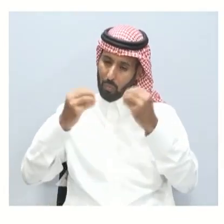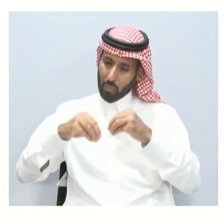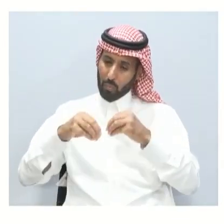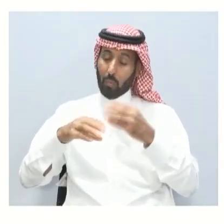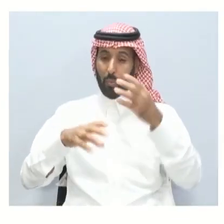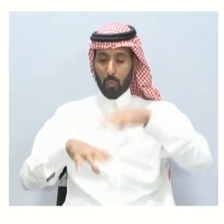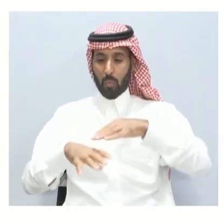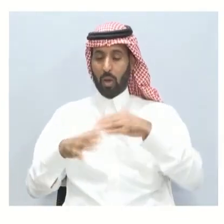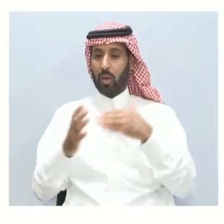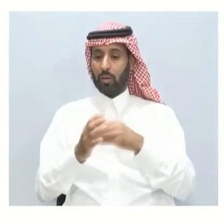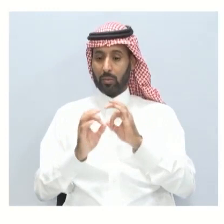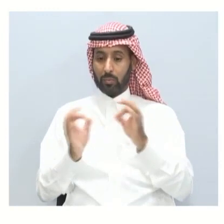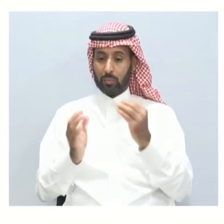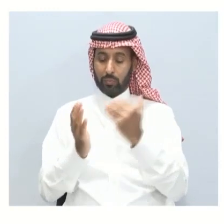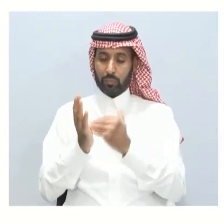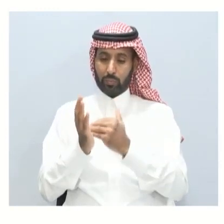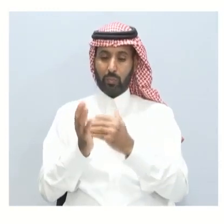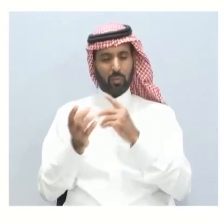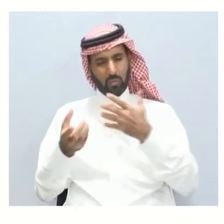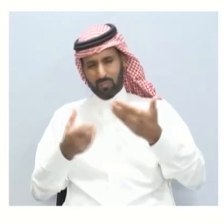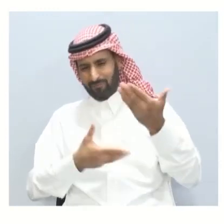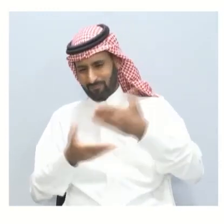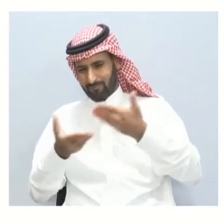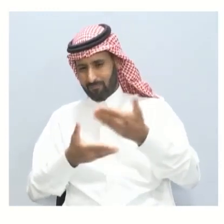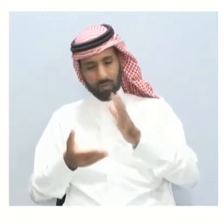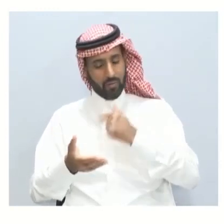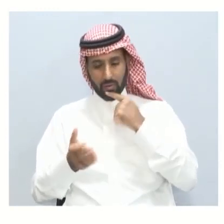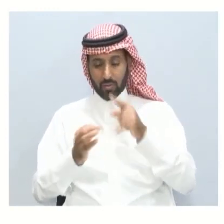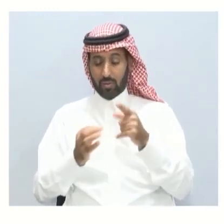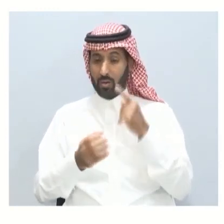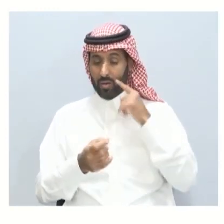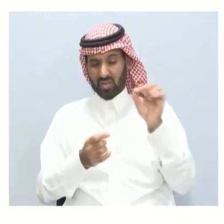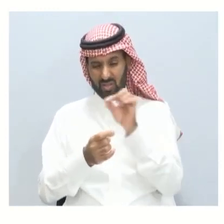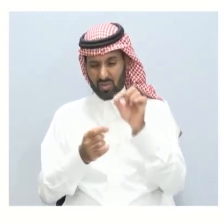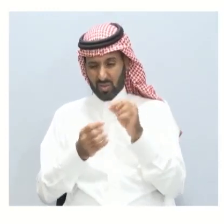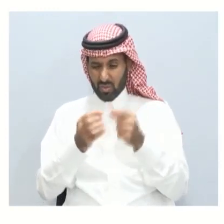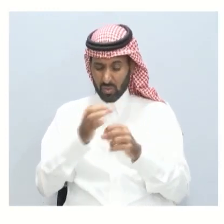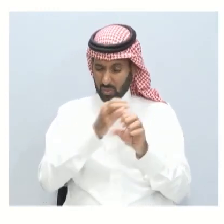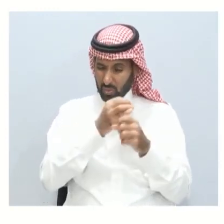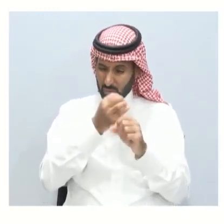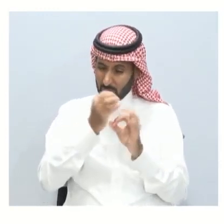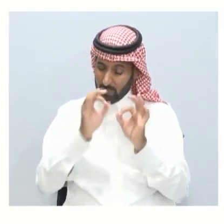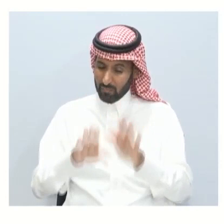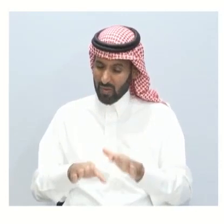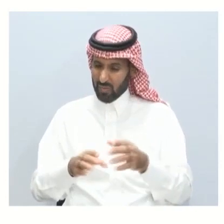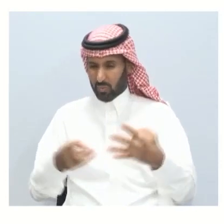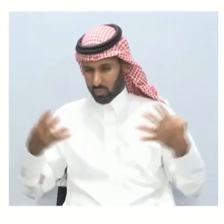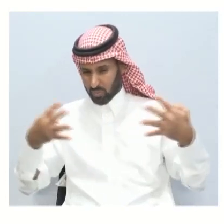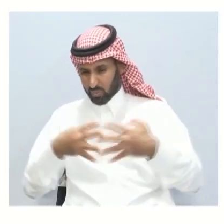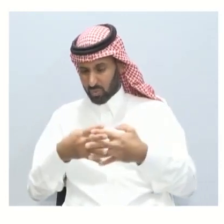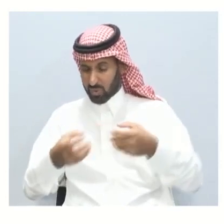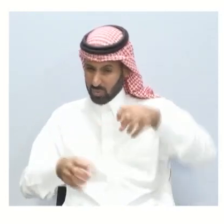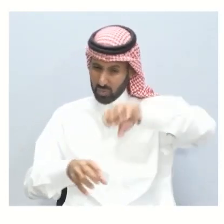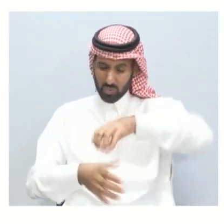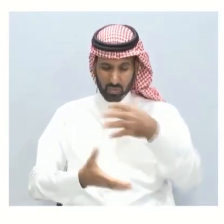لا يوجد مجال للتفاعل ذرات عناصرهم مستقره لا تتفاعل كيميائيا